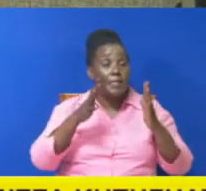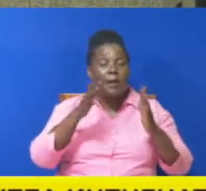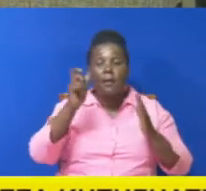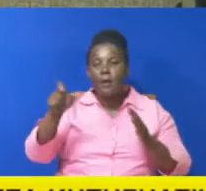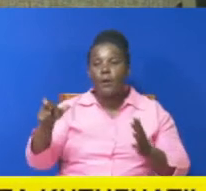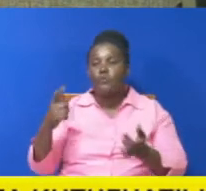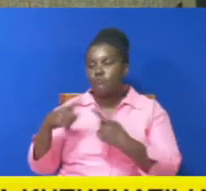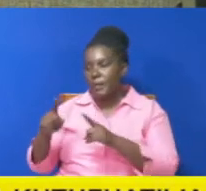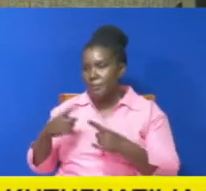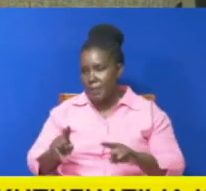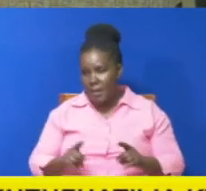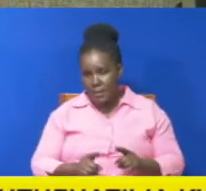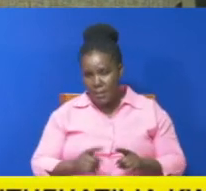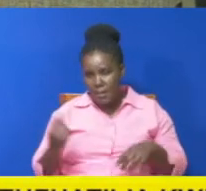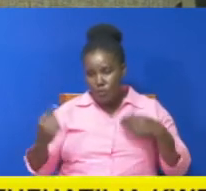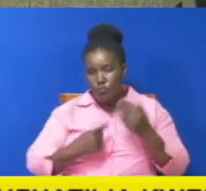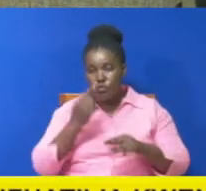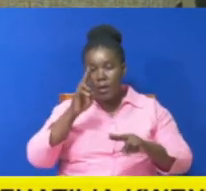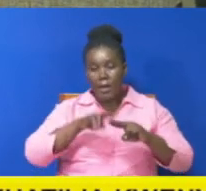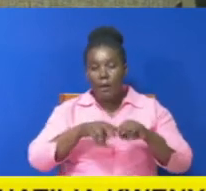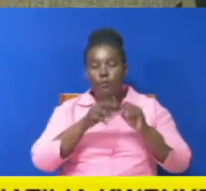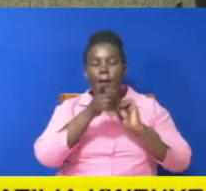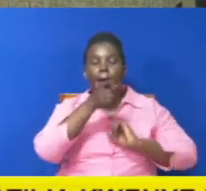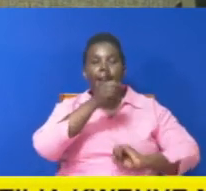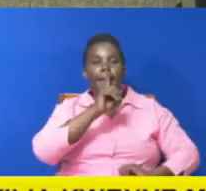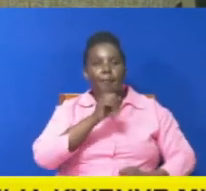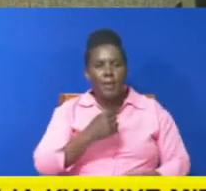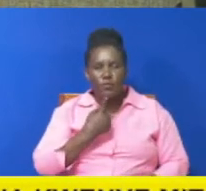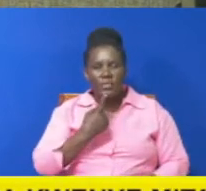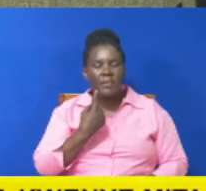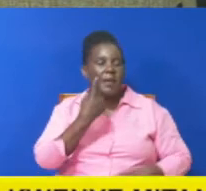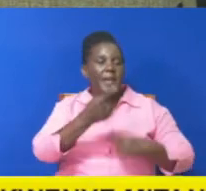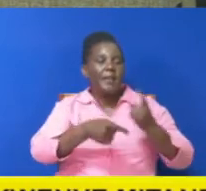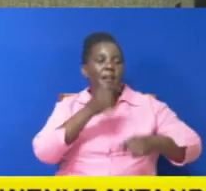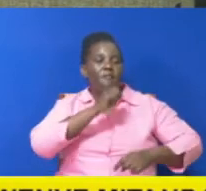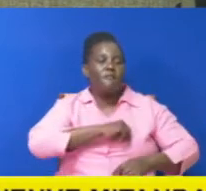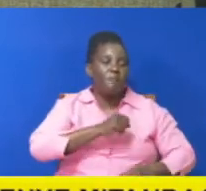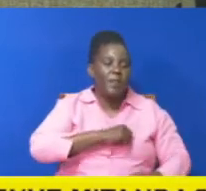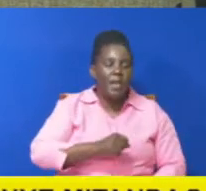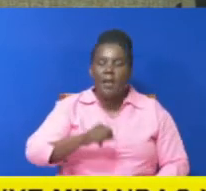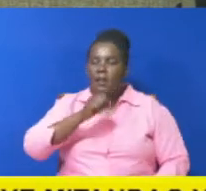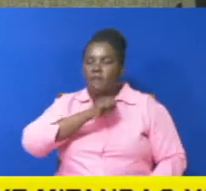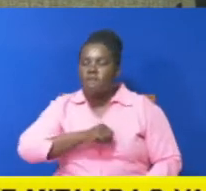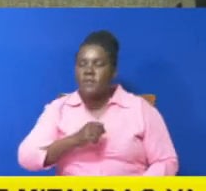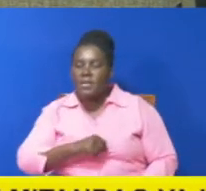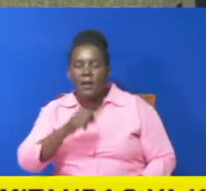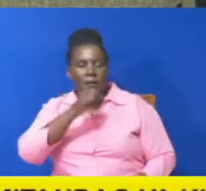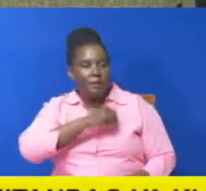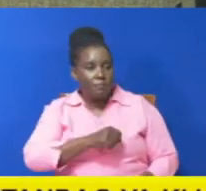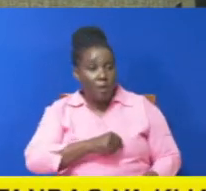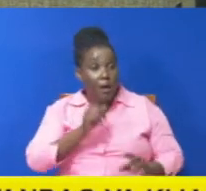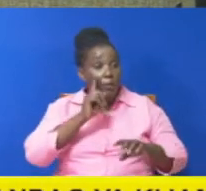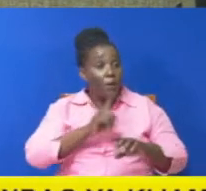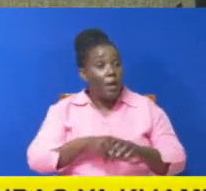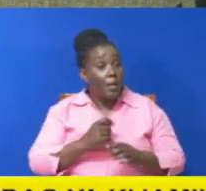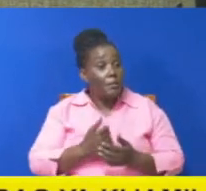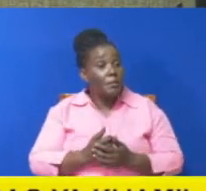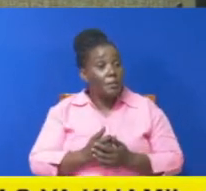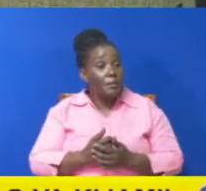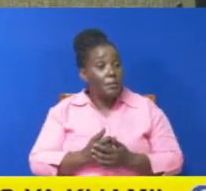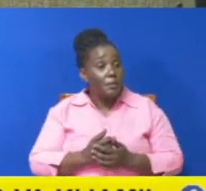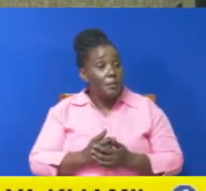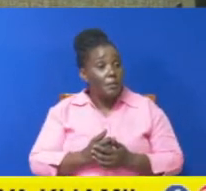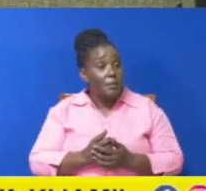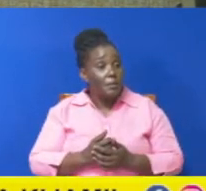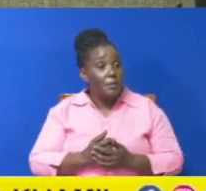yangepotea kwa sababu tu ya mtu kukaa kimya kusema ngoja niendelee kuvumilia, ngoja niendelee kuvumilia, wakati kuna hatarisha uhai wako.